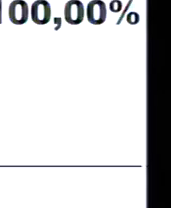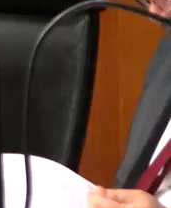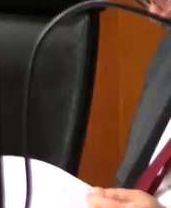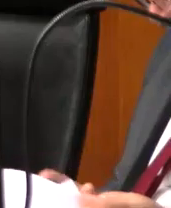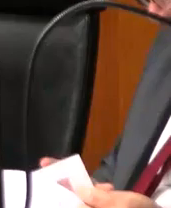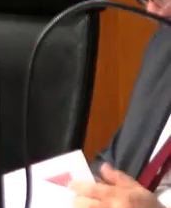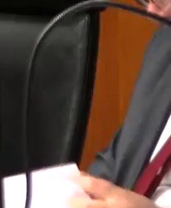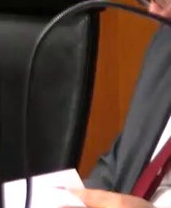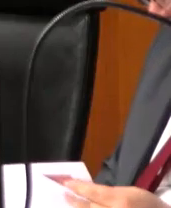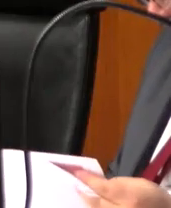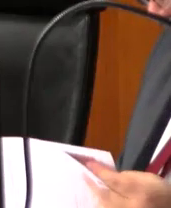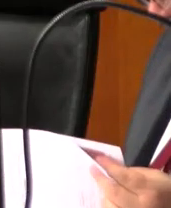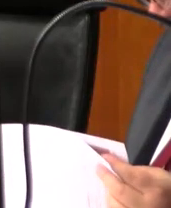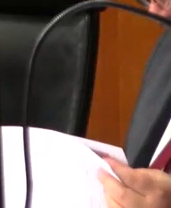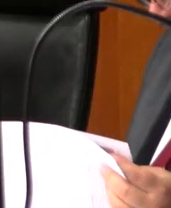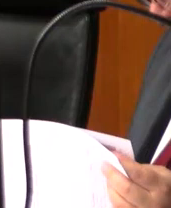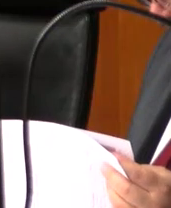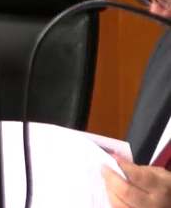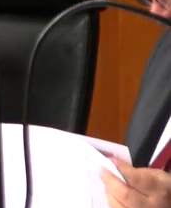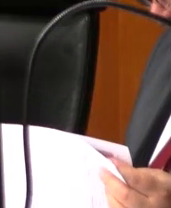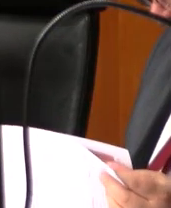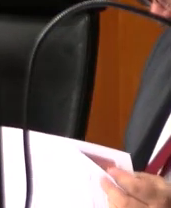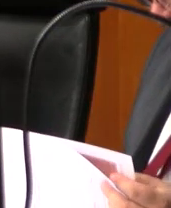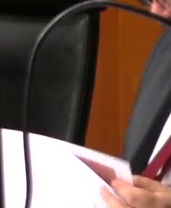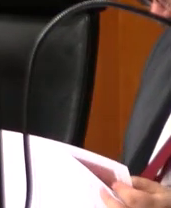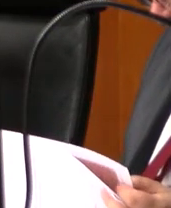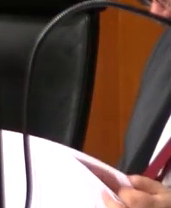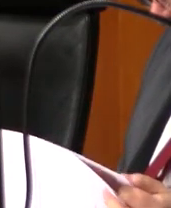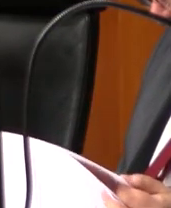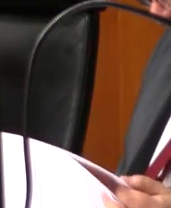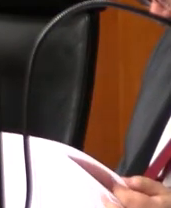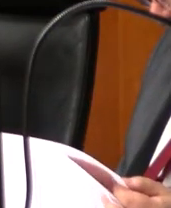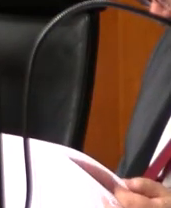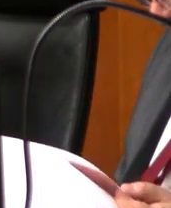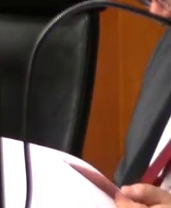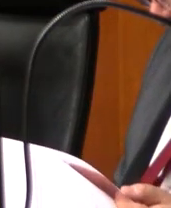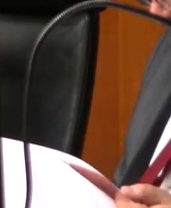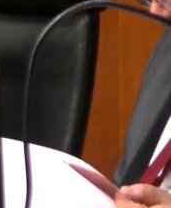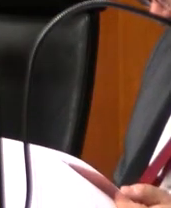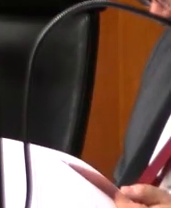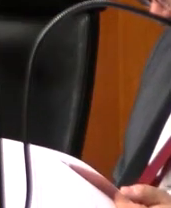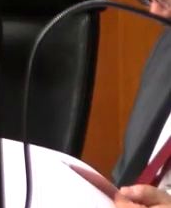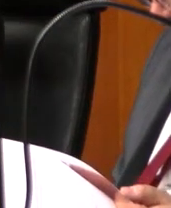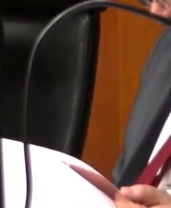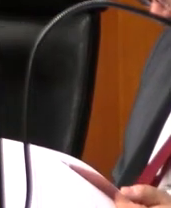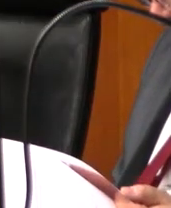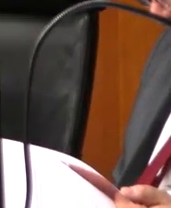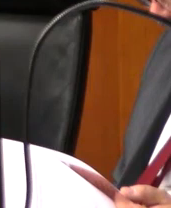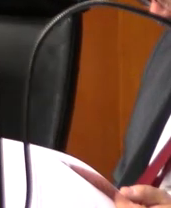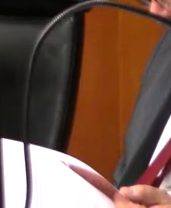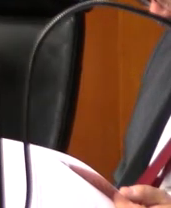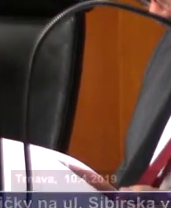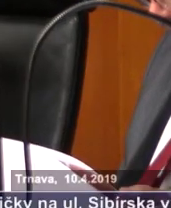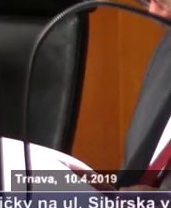jednomyselne 36 hlasmi za z 36 prítomných pánov poslancov. Bodom číslo 8 nášho rokovania